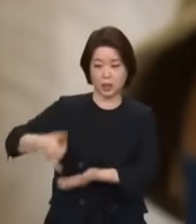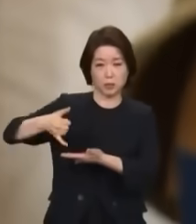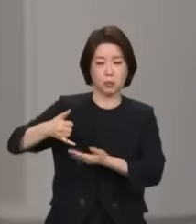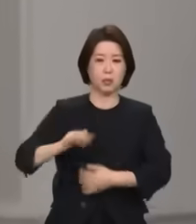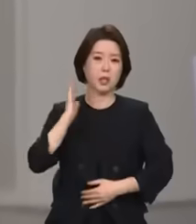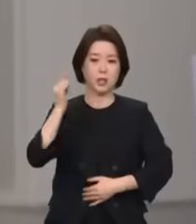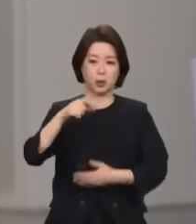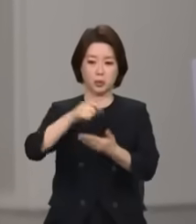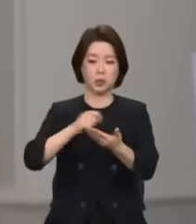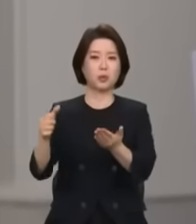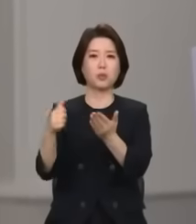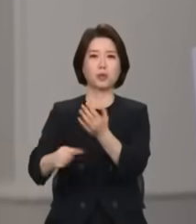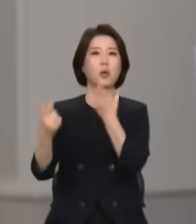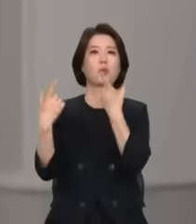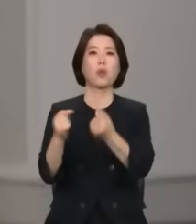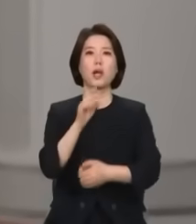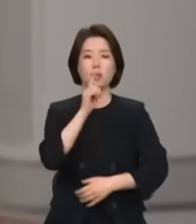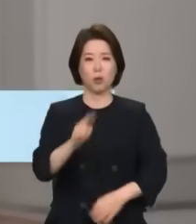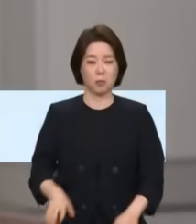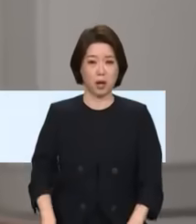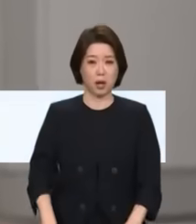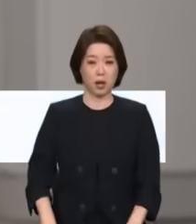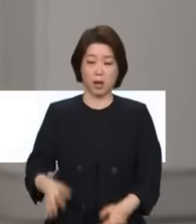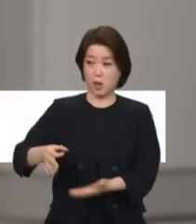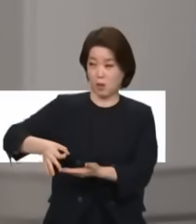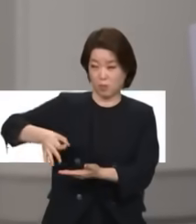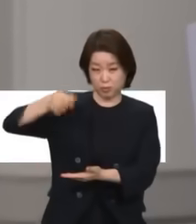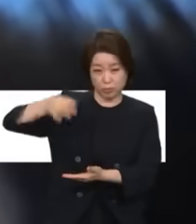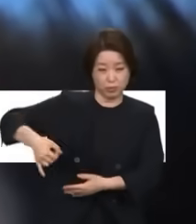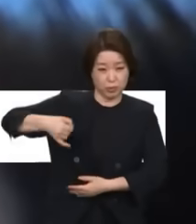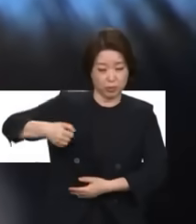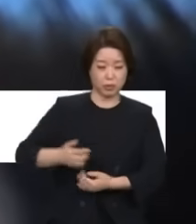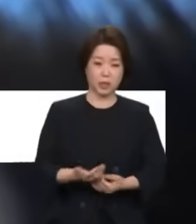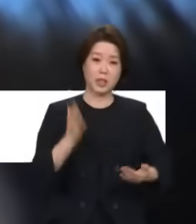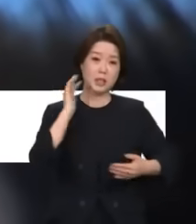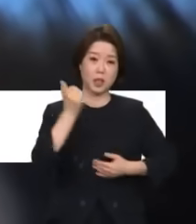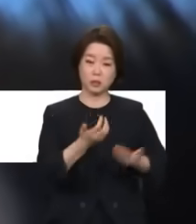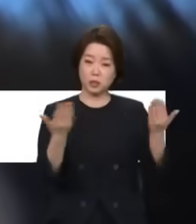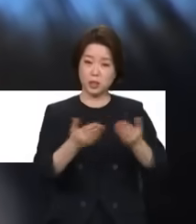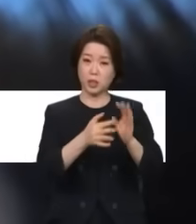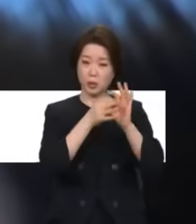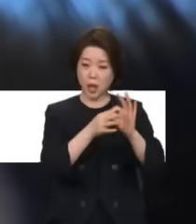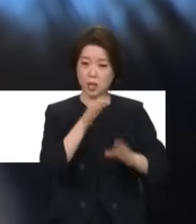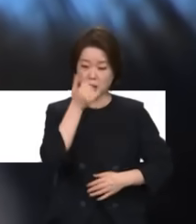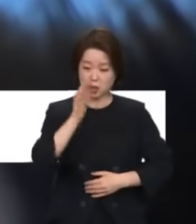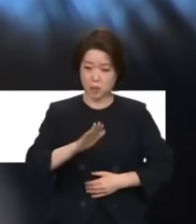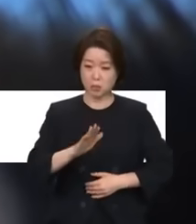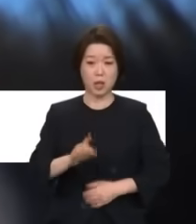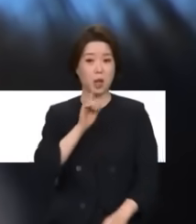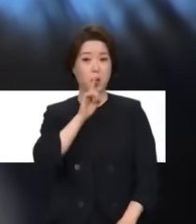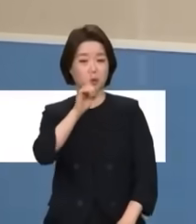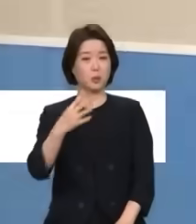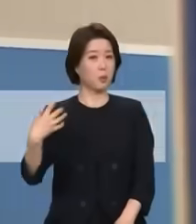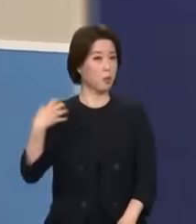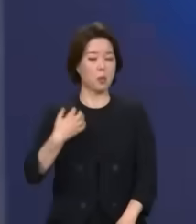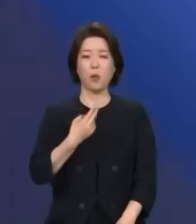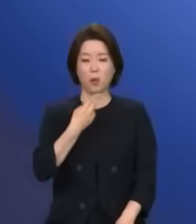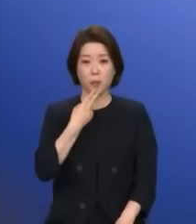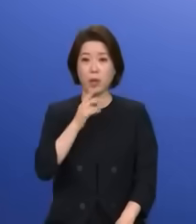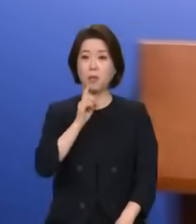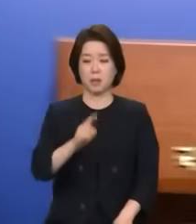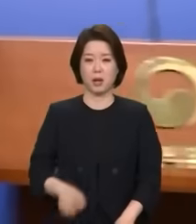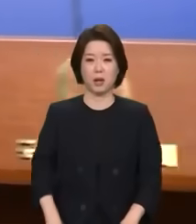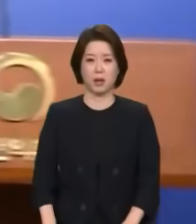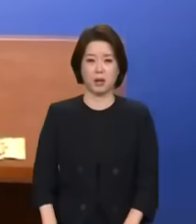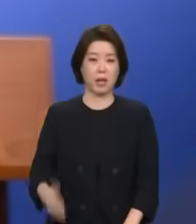봤습니다. 따라서 명품백이 대통령 직무와 관련성이 있어도 대통령의 신고 의무는 없단 논리입니다. 실제